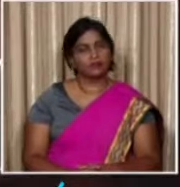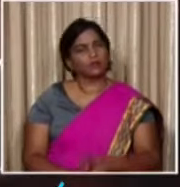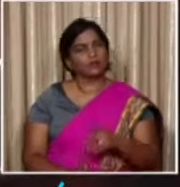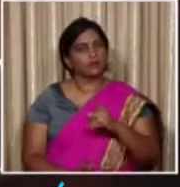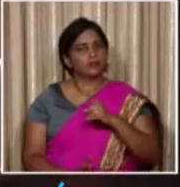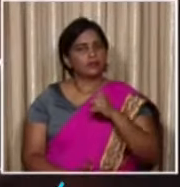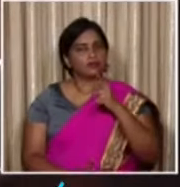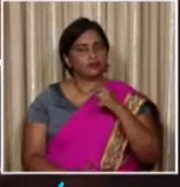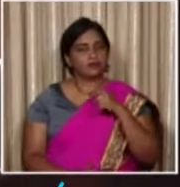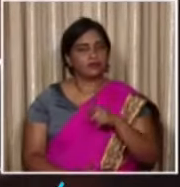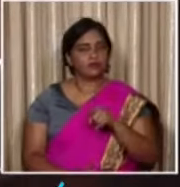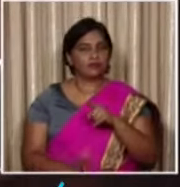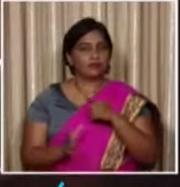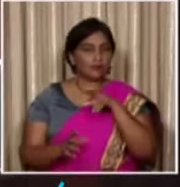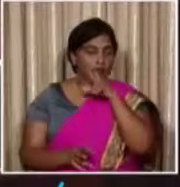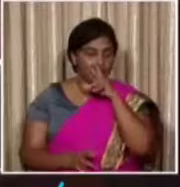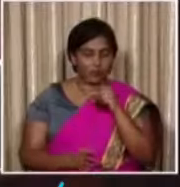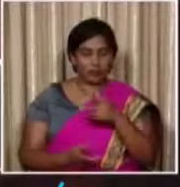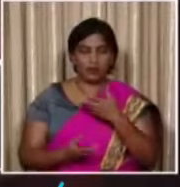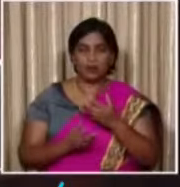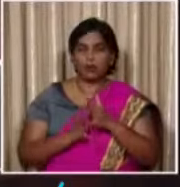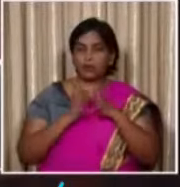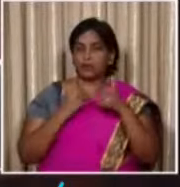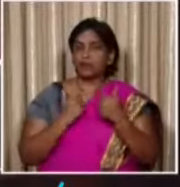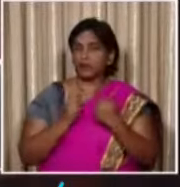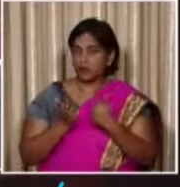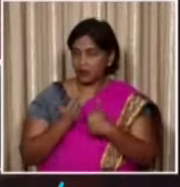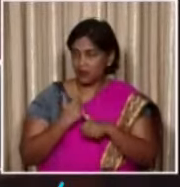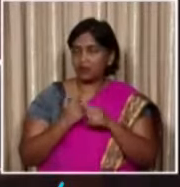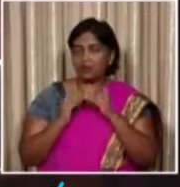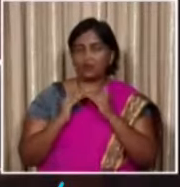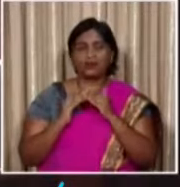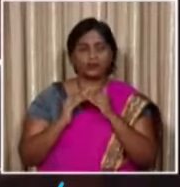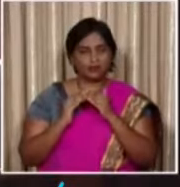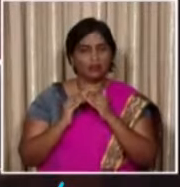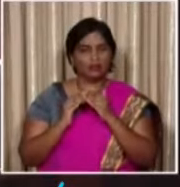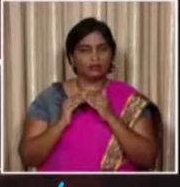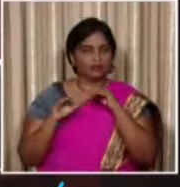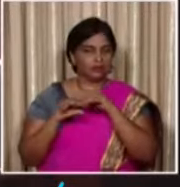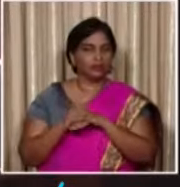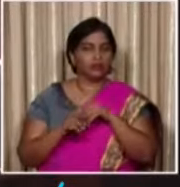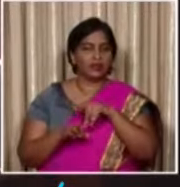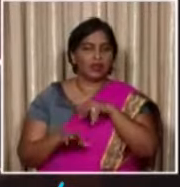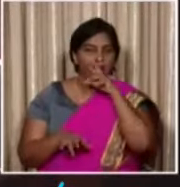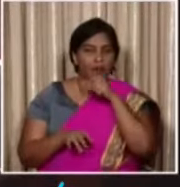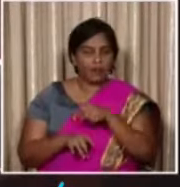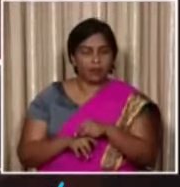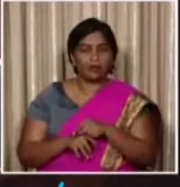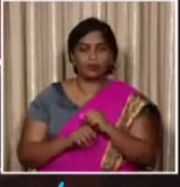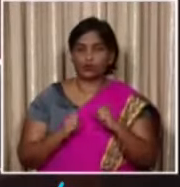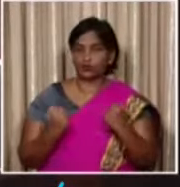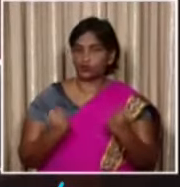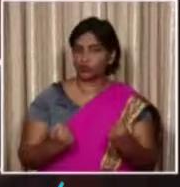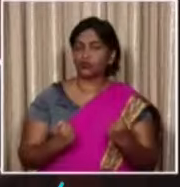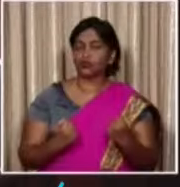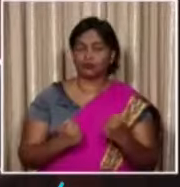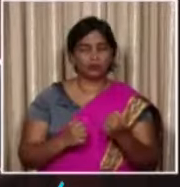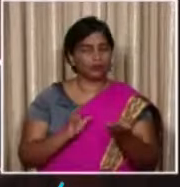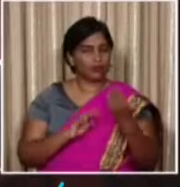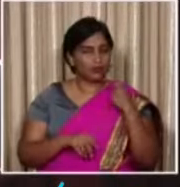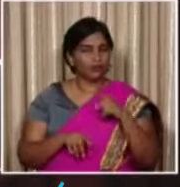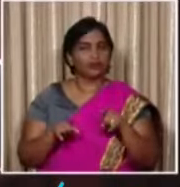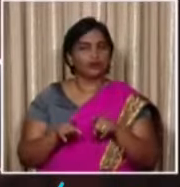කතානායකතුමනි මේ සුරතල් සතුන් බොහෝ විට හදනවාද ගෙවල් වල ඇති කරනවා මේ සතුන් ඉතාමත් ශක්තිමත් භාවයෙන් වැඩි ඒ